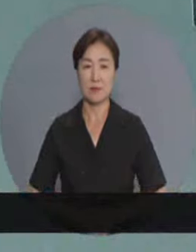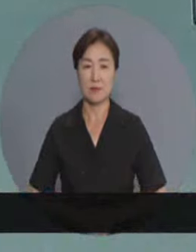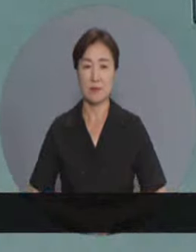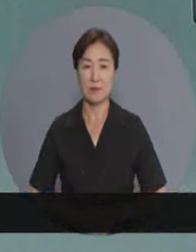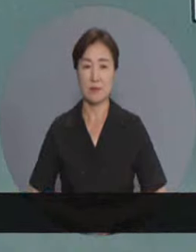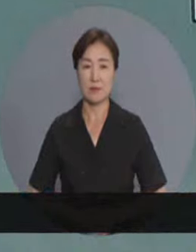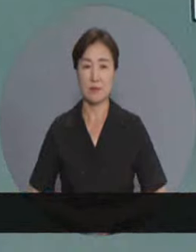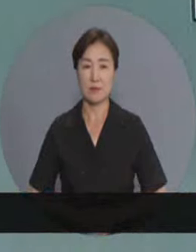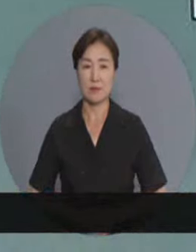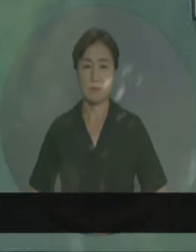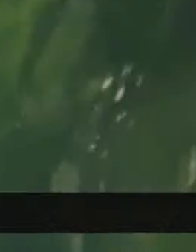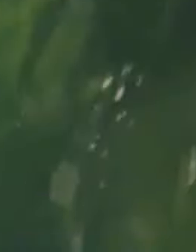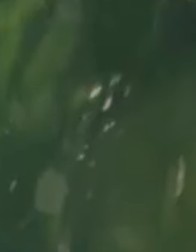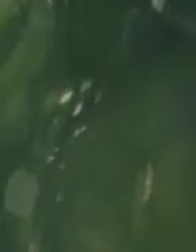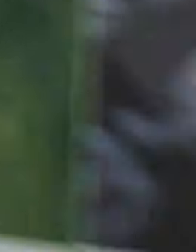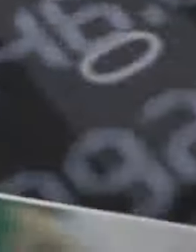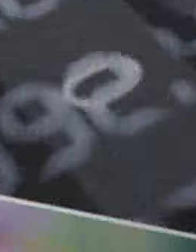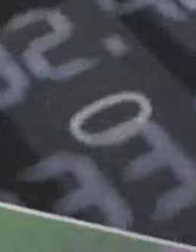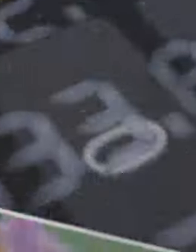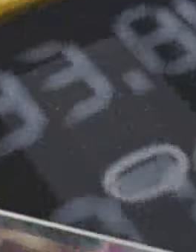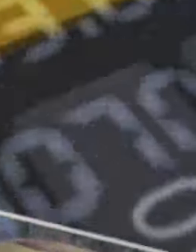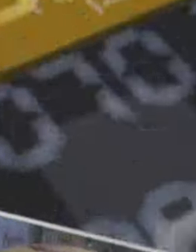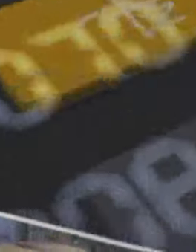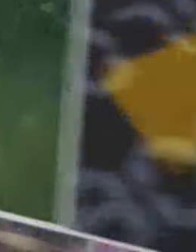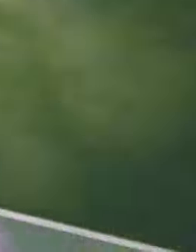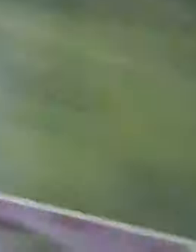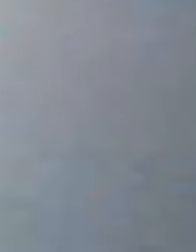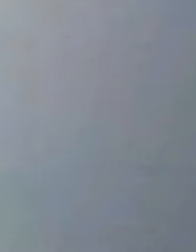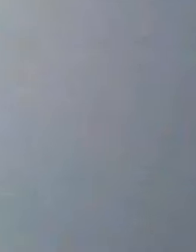김초롱입니다. 이게 그 작년에